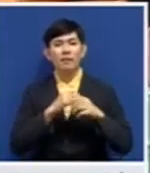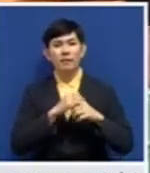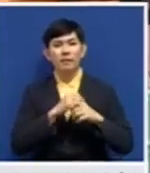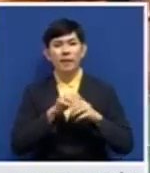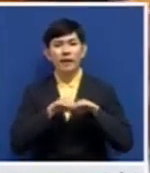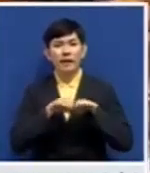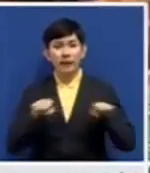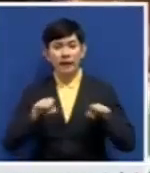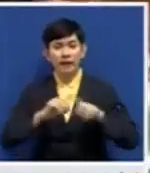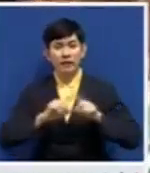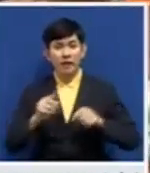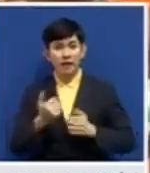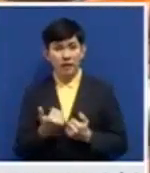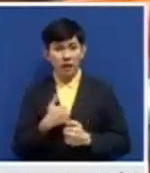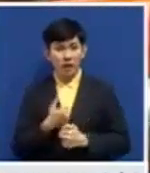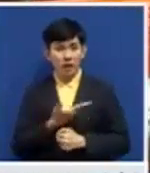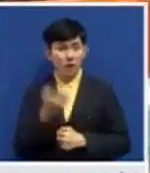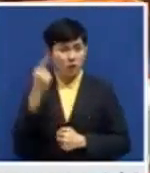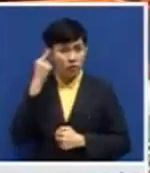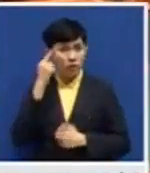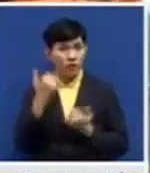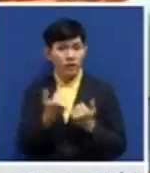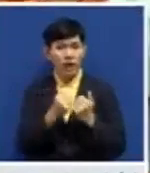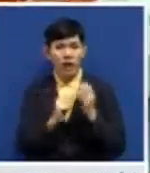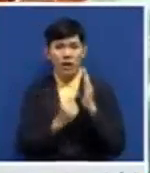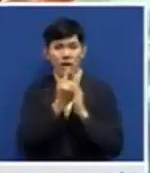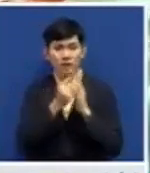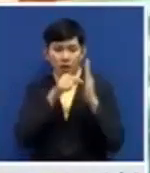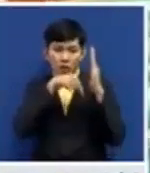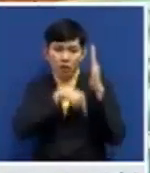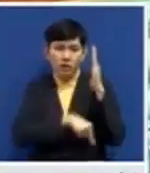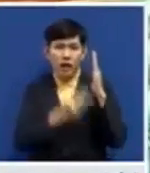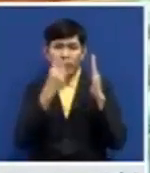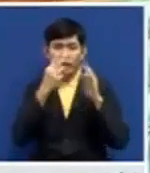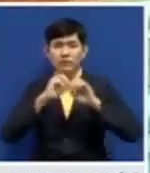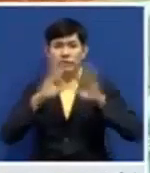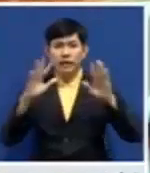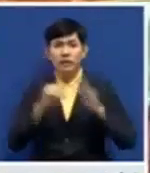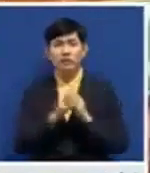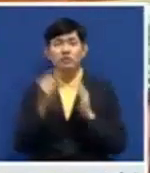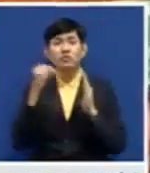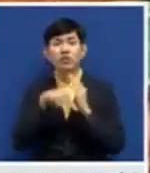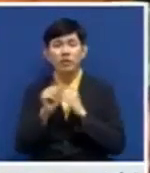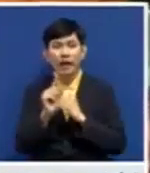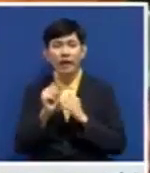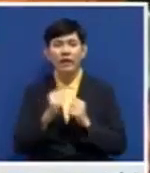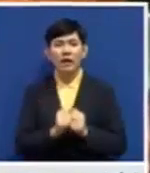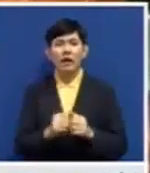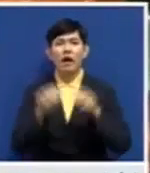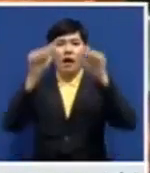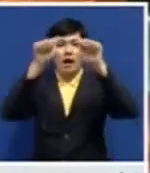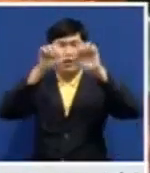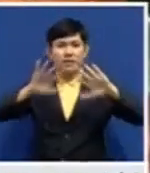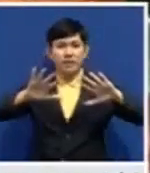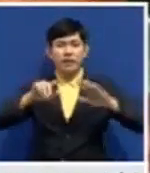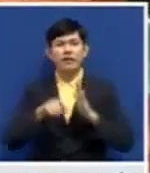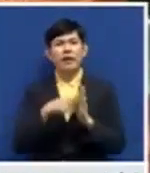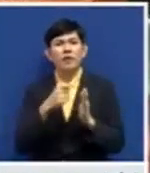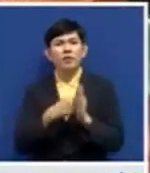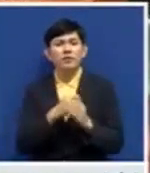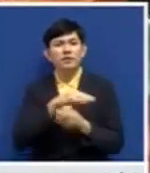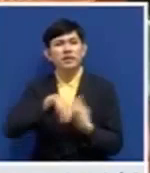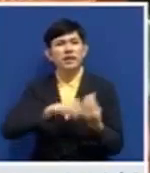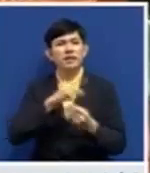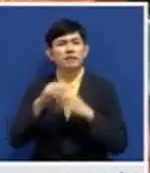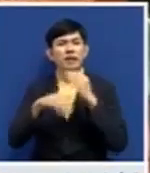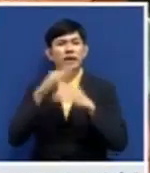ขณะนี้เขาต้องการเอา Belt and Road เนี่ยลงใต้เพราะมันได้เห็นผลมากที่สุดลงมาอาเซียนก็เพราะดัชนีเศรษฐกิจที่มันดีขึ้น